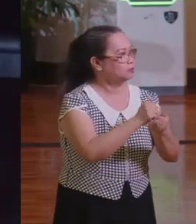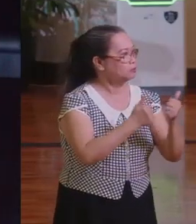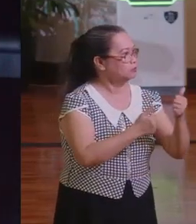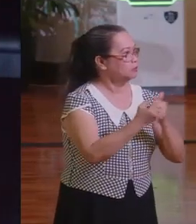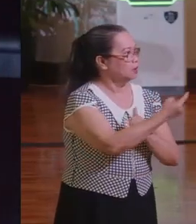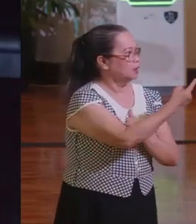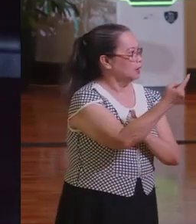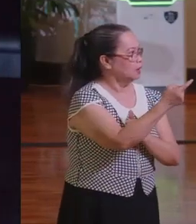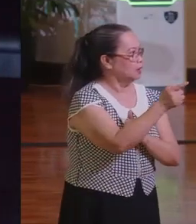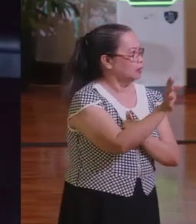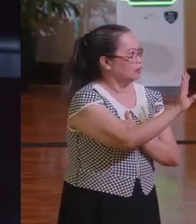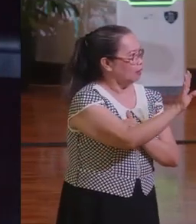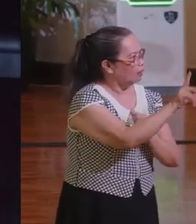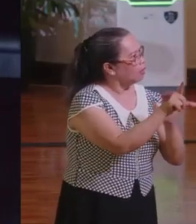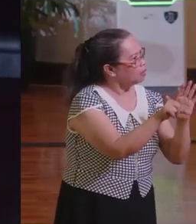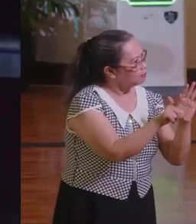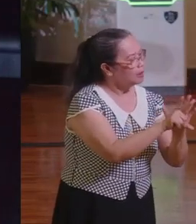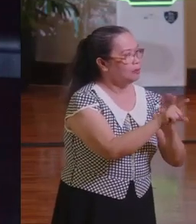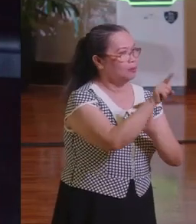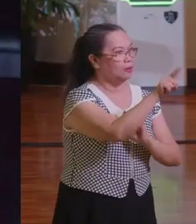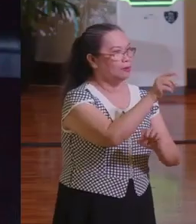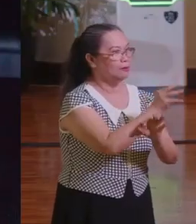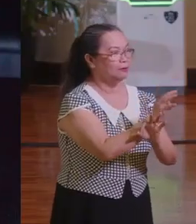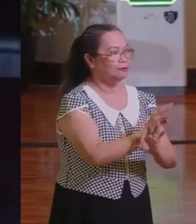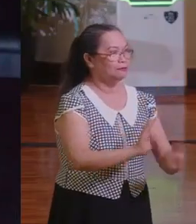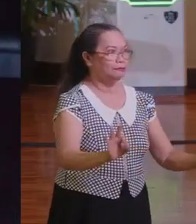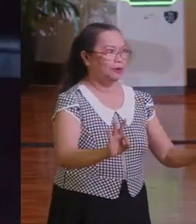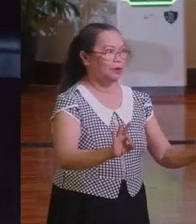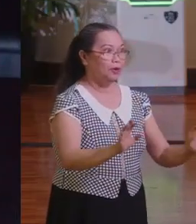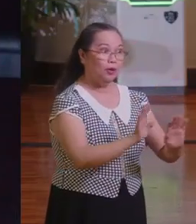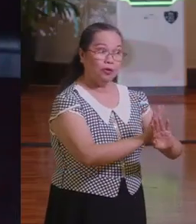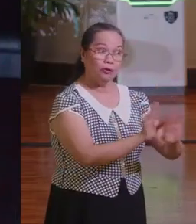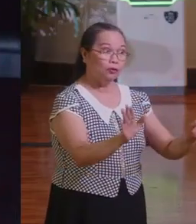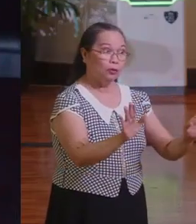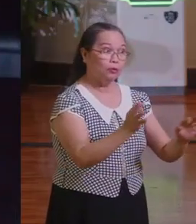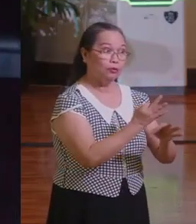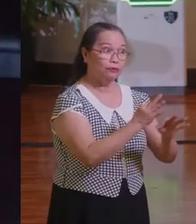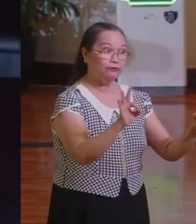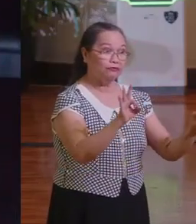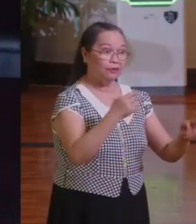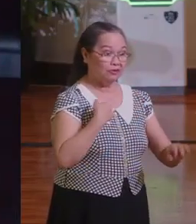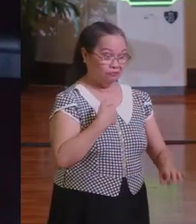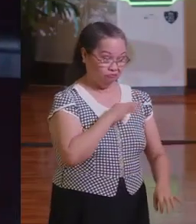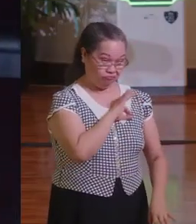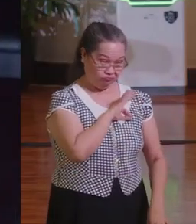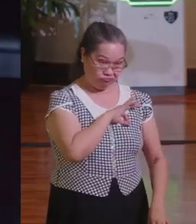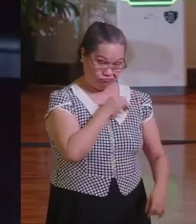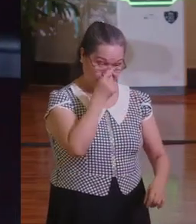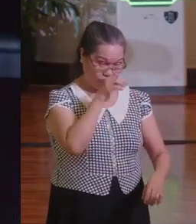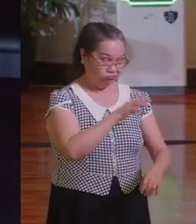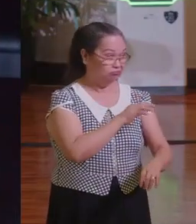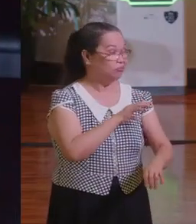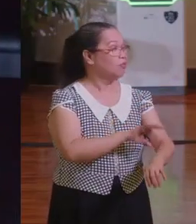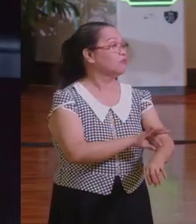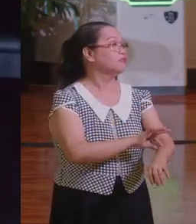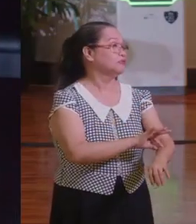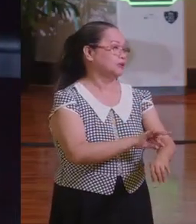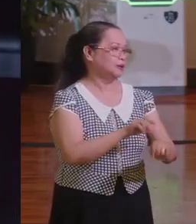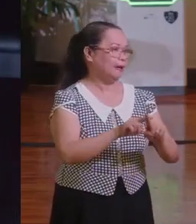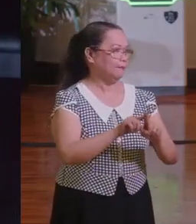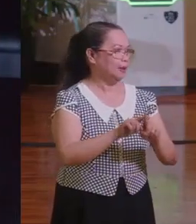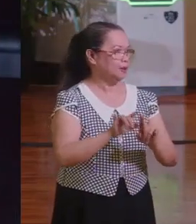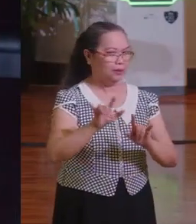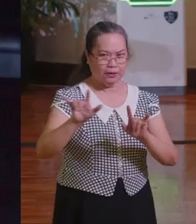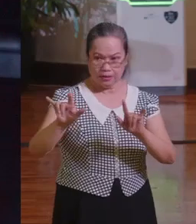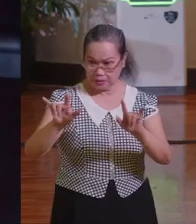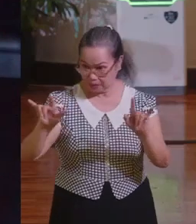another. Sabi niya, you are called to freedom, brothers. Only do not use your freedom as an opportunity for the flesh, but through love, serve